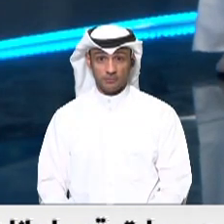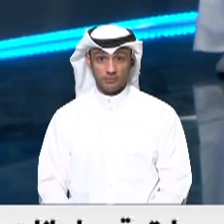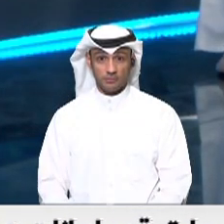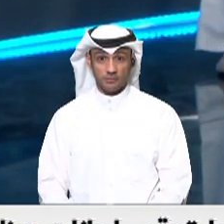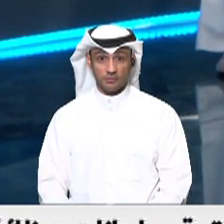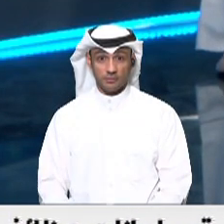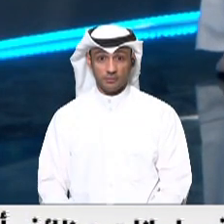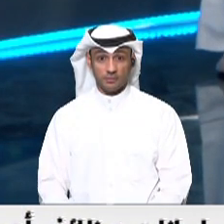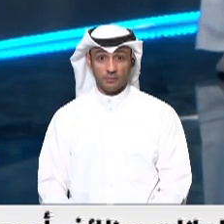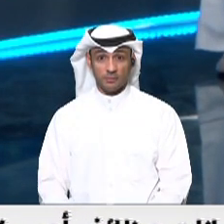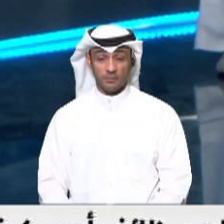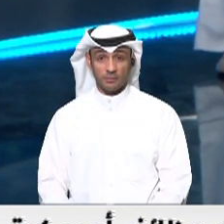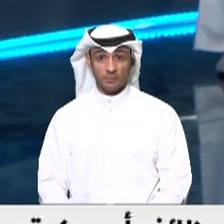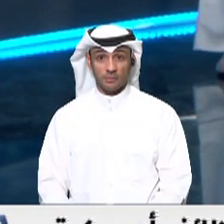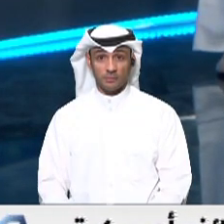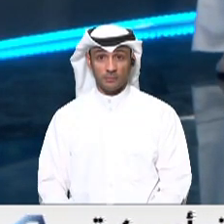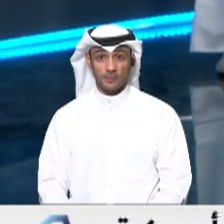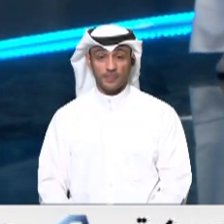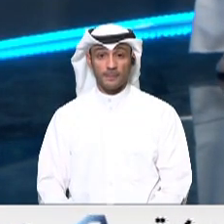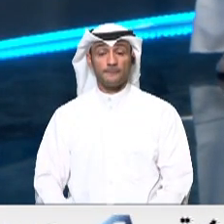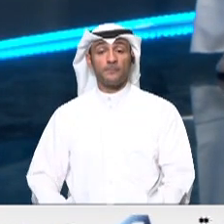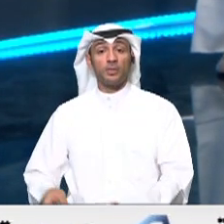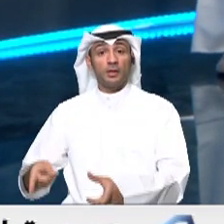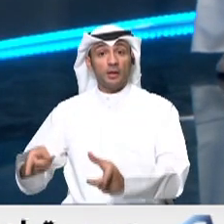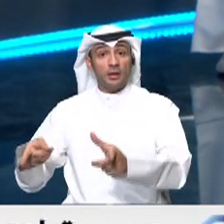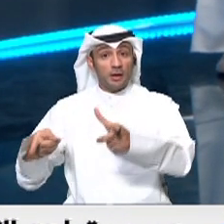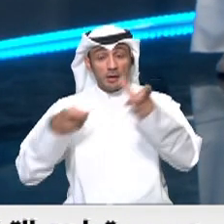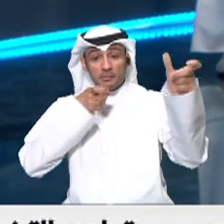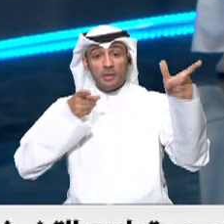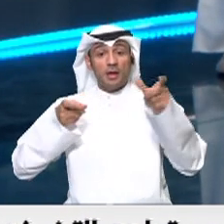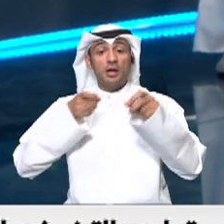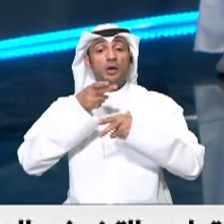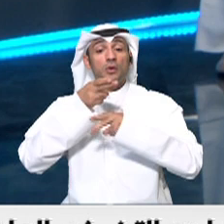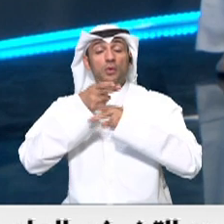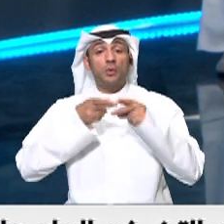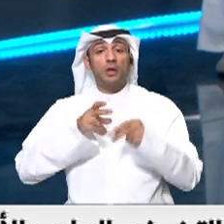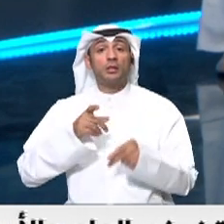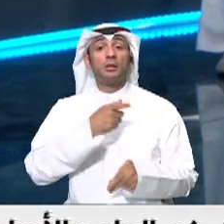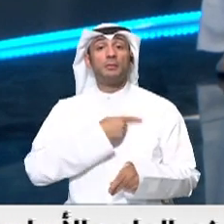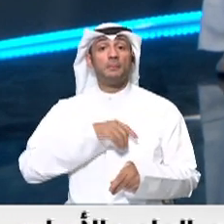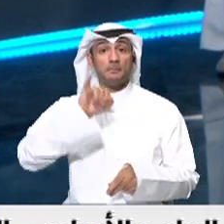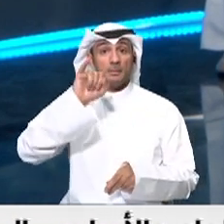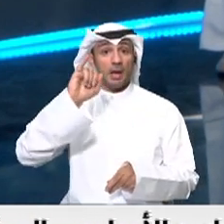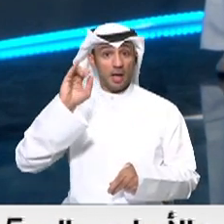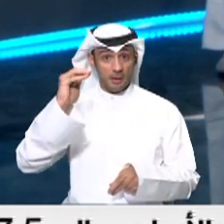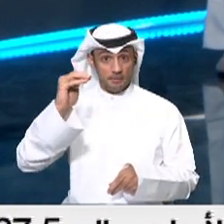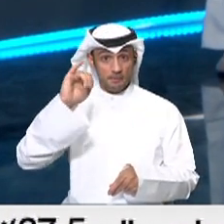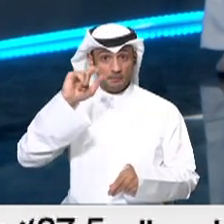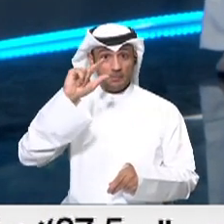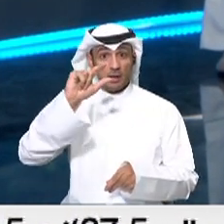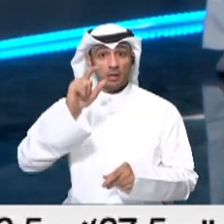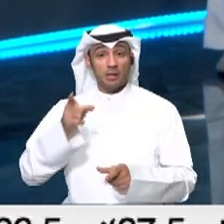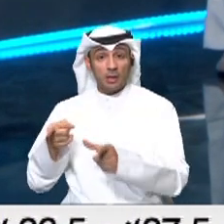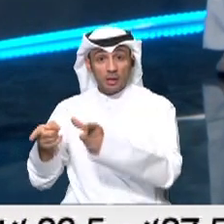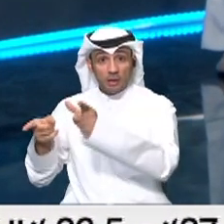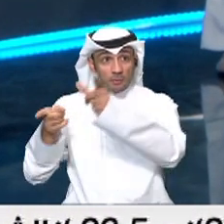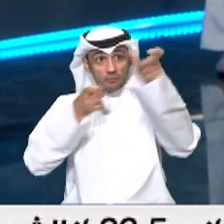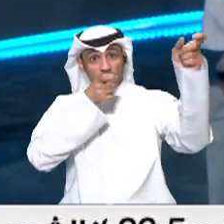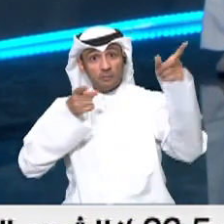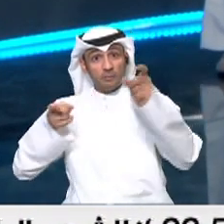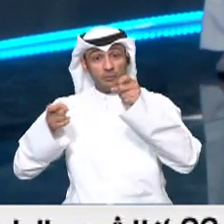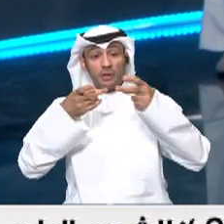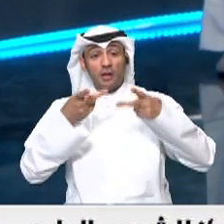انهى بطل الرمايه الكويتي محمد الديحاني مشاركته في اليوم الاول من دور التصفيات الاوليه في مسابقه